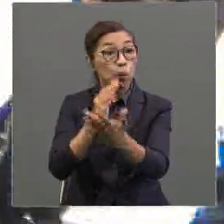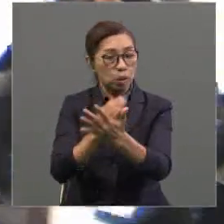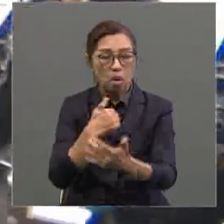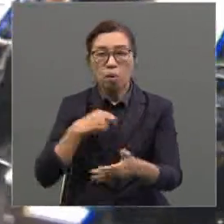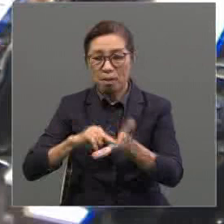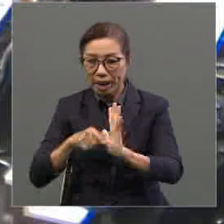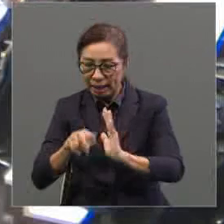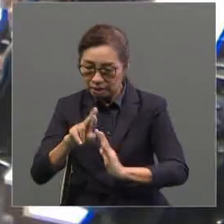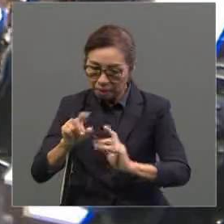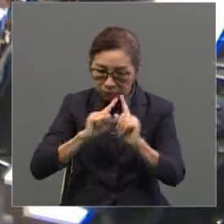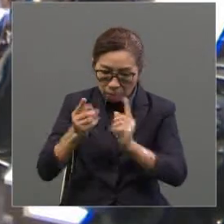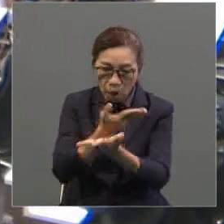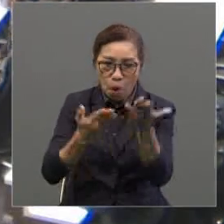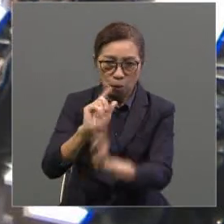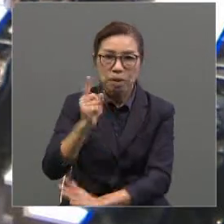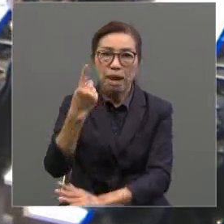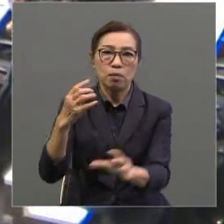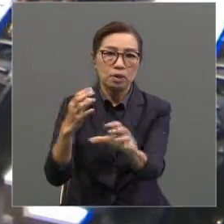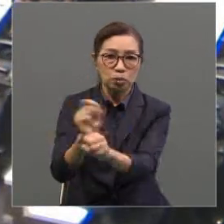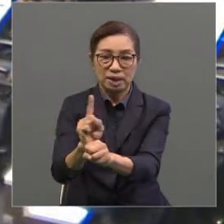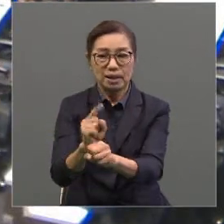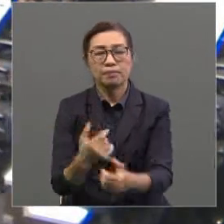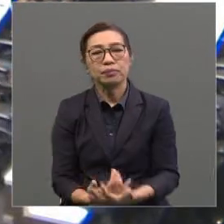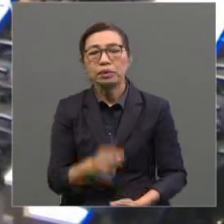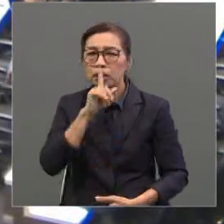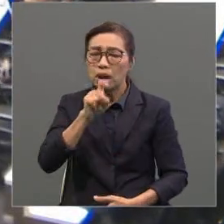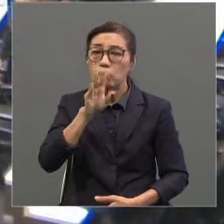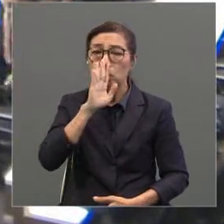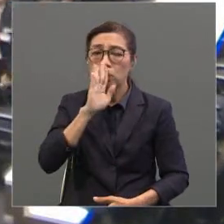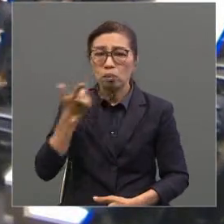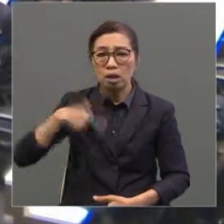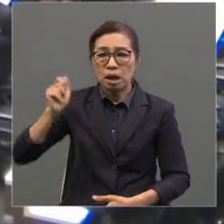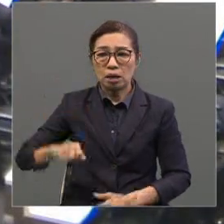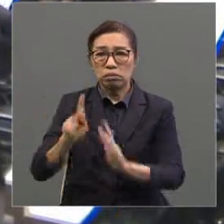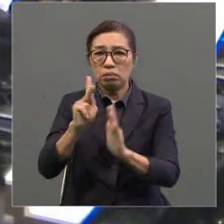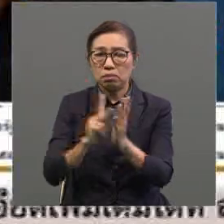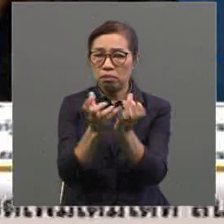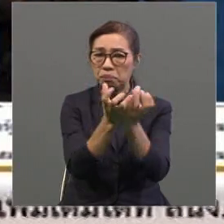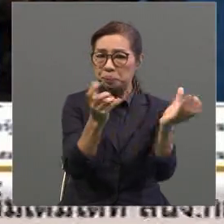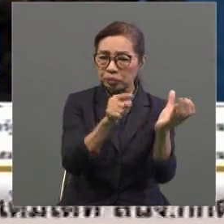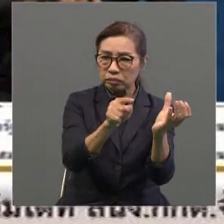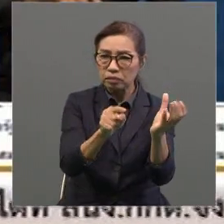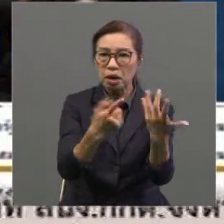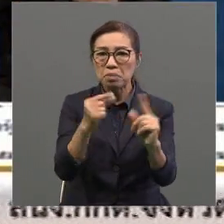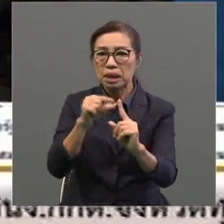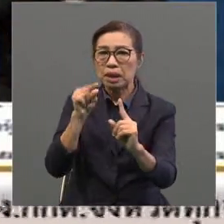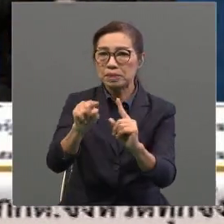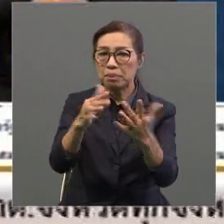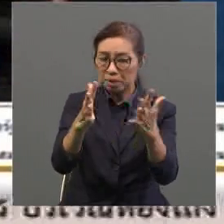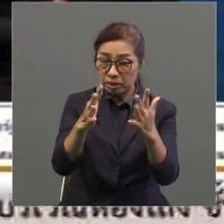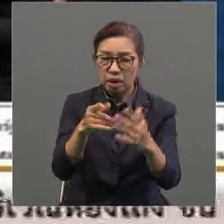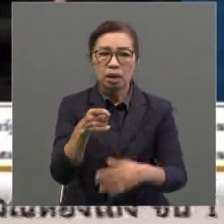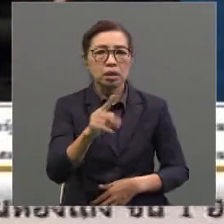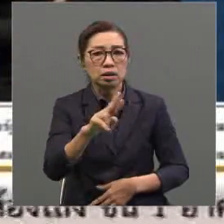สภาจะต้องมีการพิจารณานั่นเองทีนี้มาถามว่าหากศาลรัฐธรรมนูญยังไม่มีคำสั่งที่จะรับคำร้องไว้พิจารณาแต่สภา